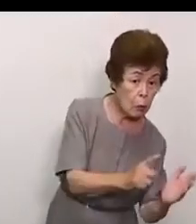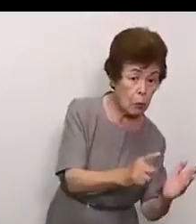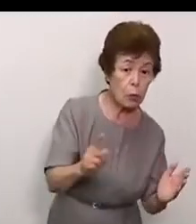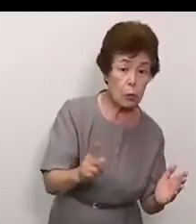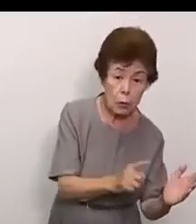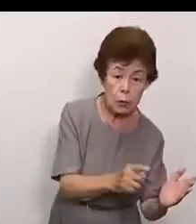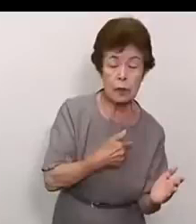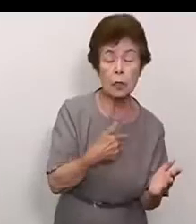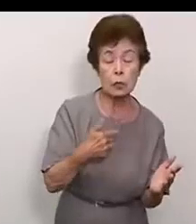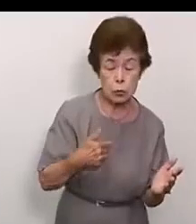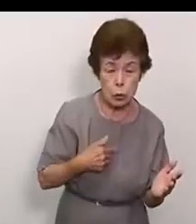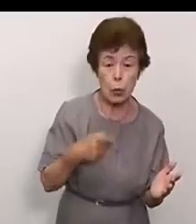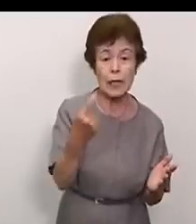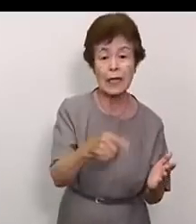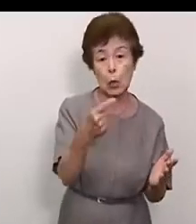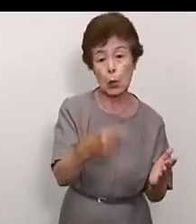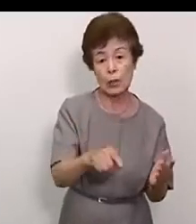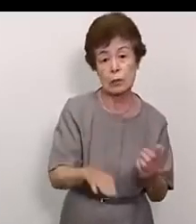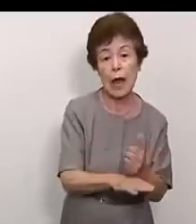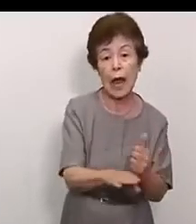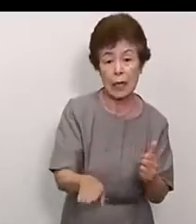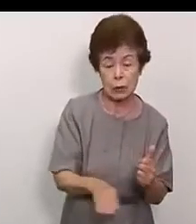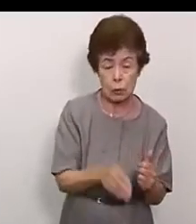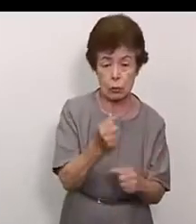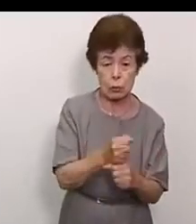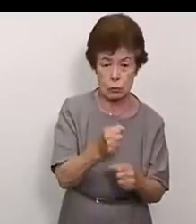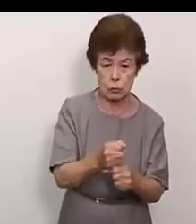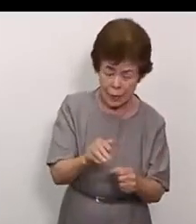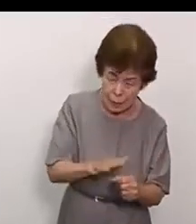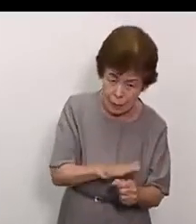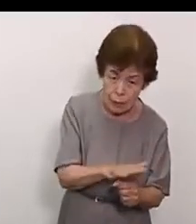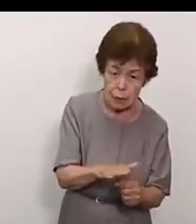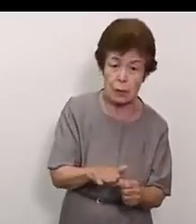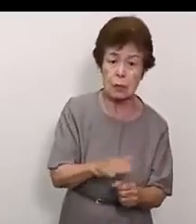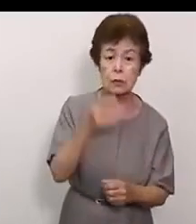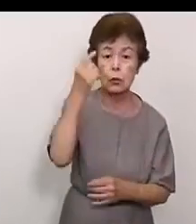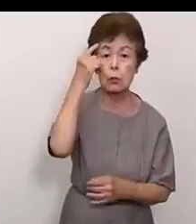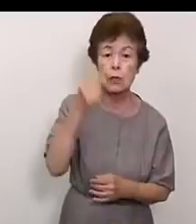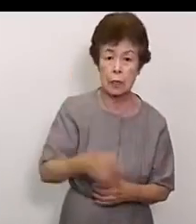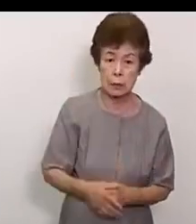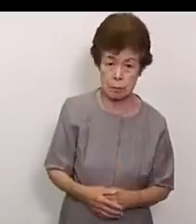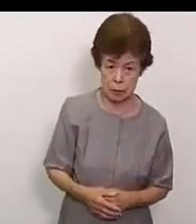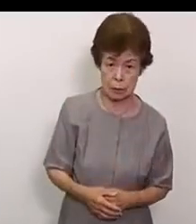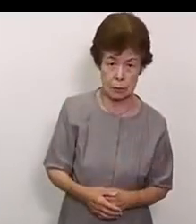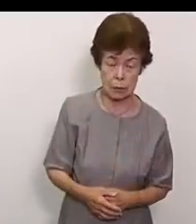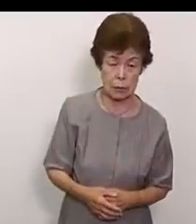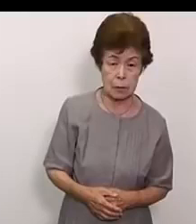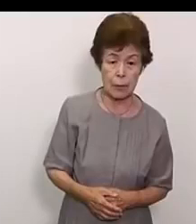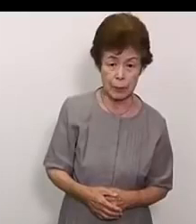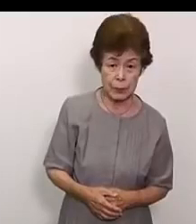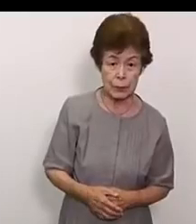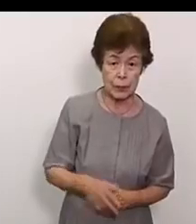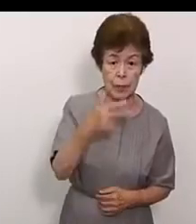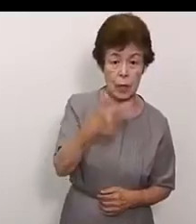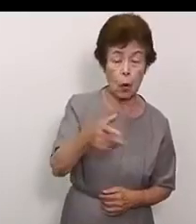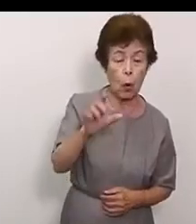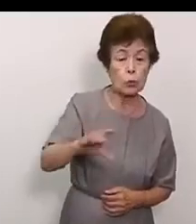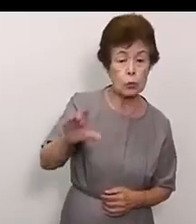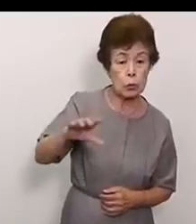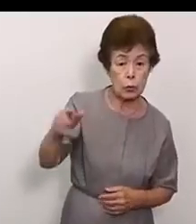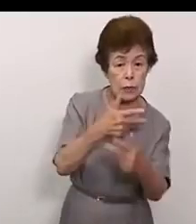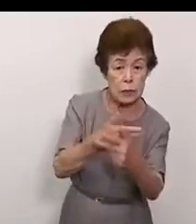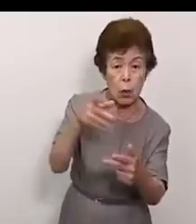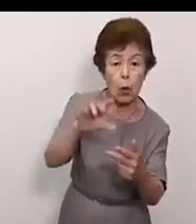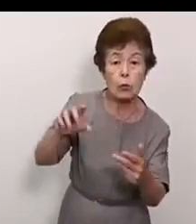環境を作るっていうことはすごく重要じゃないかなというふうに思ってます。で北欧とかそういうところをいろい